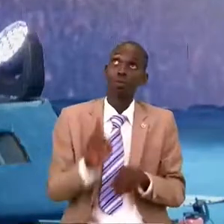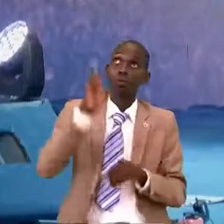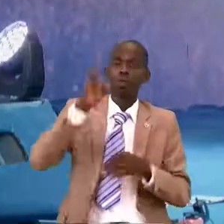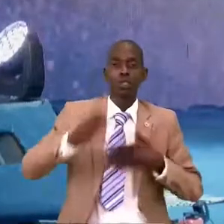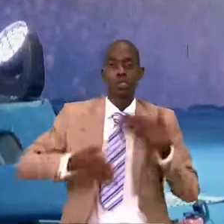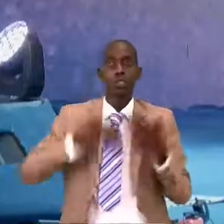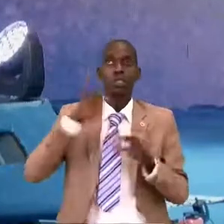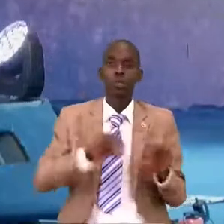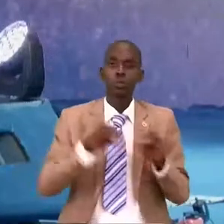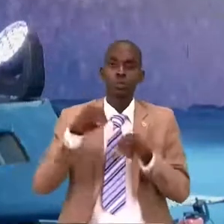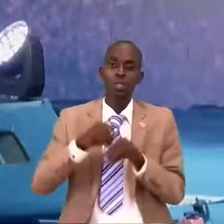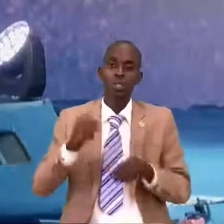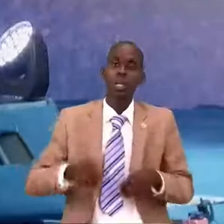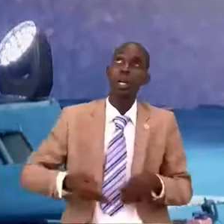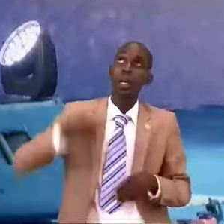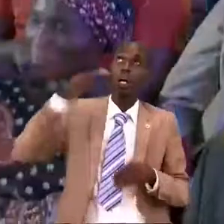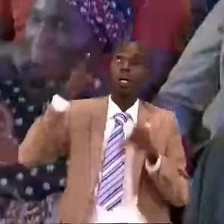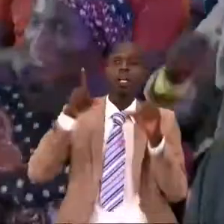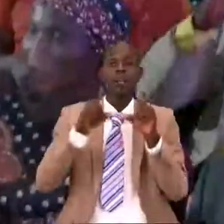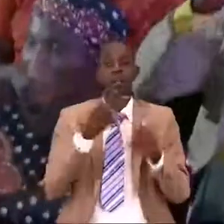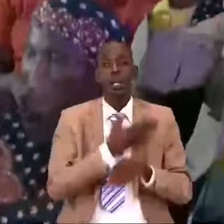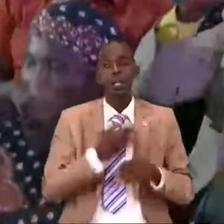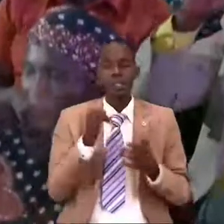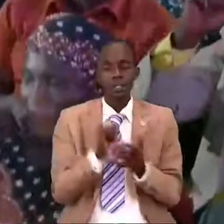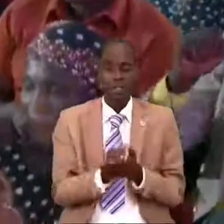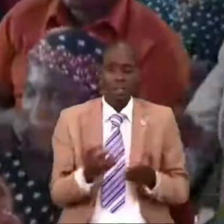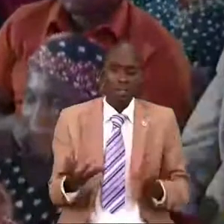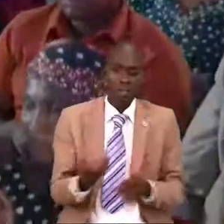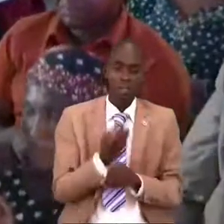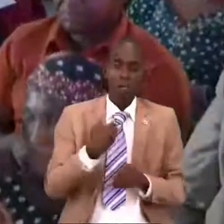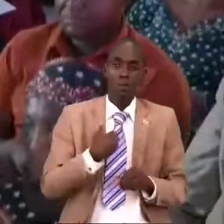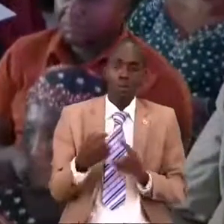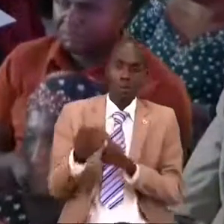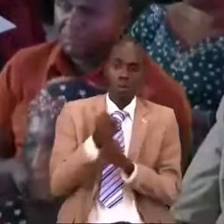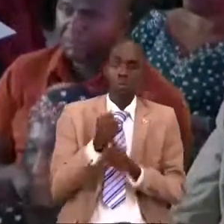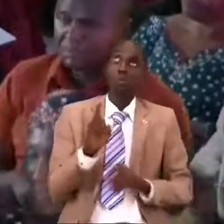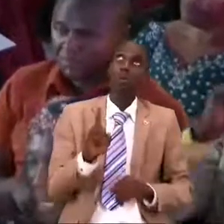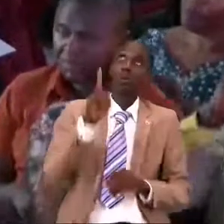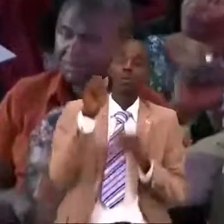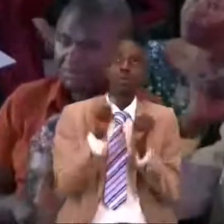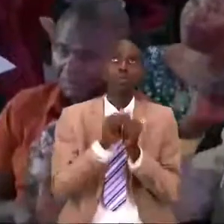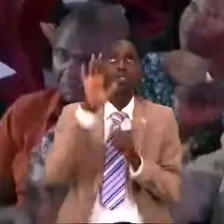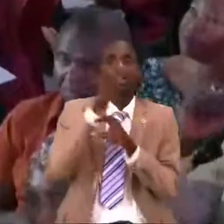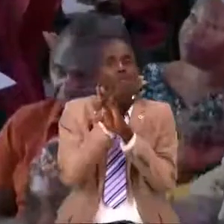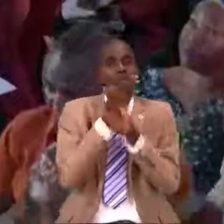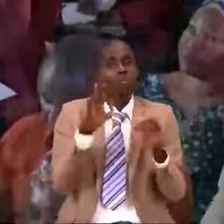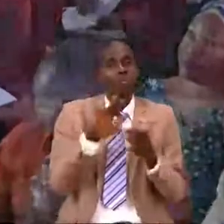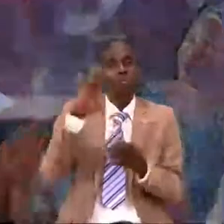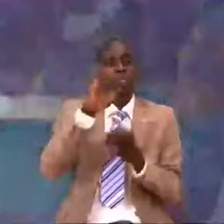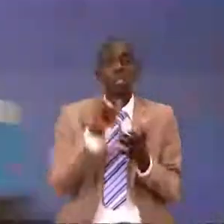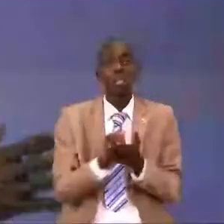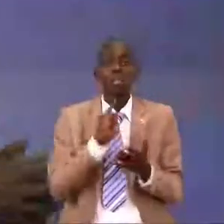Soutiens-moi et qu'un esprit de bonne volonté me soutienne. Je sais qu'il fait et le fera dans ta vie. Il accomplira dans ta